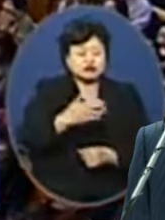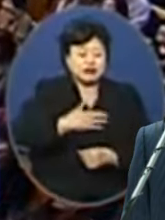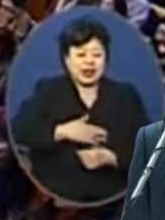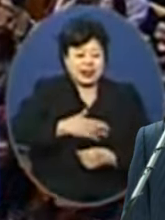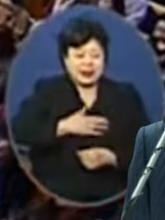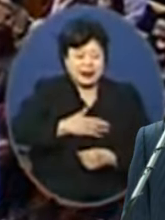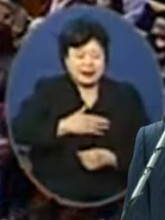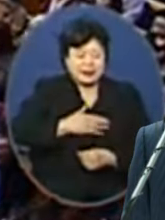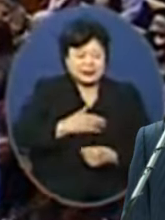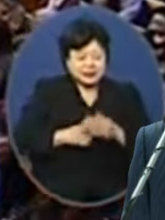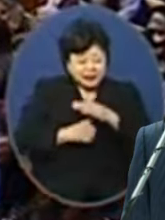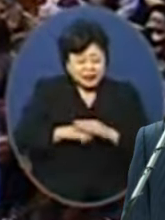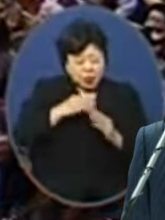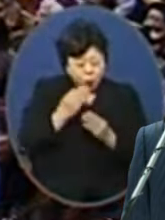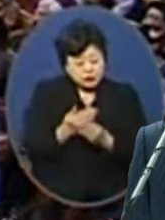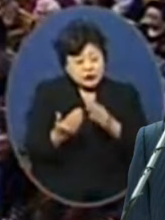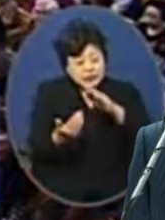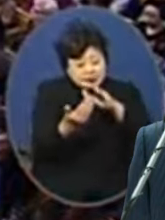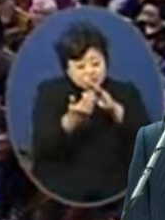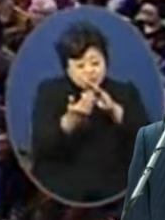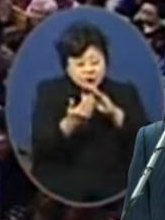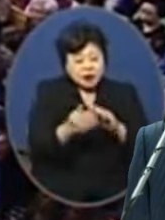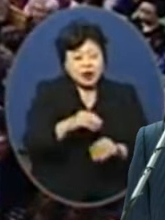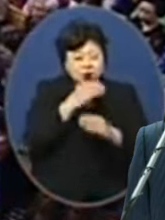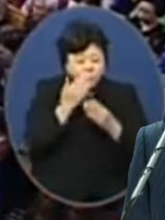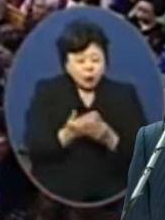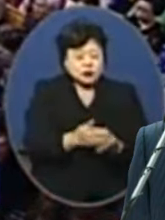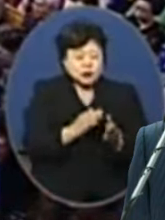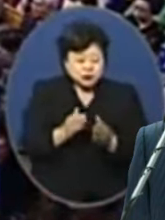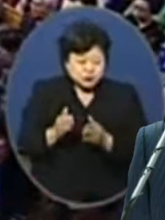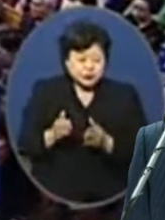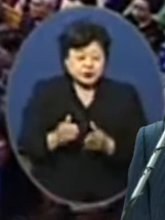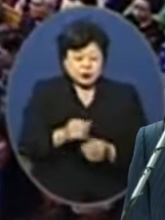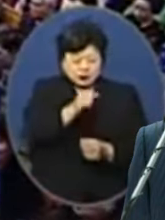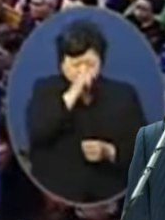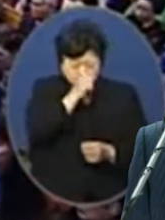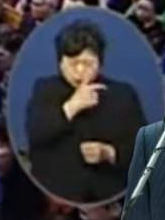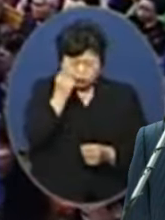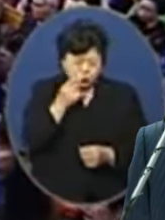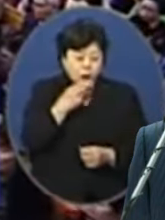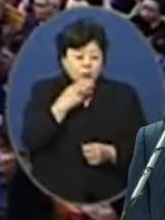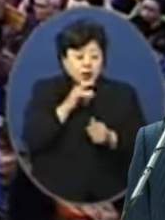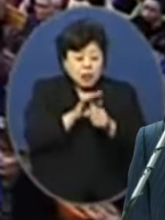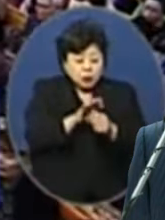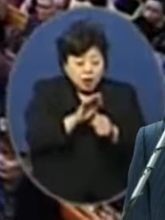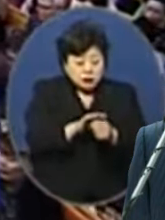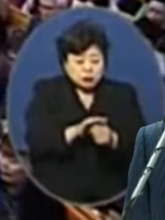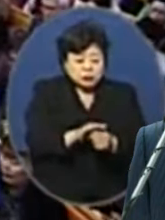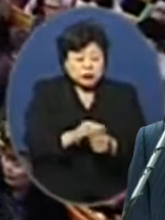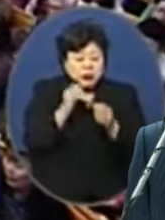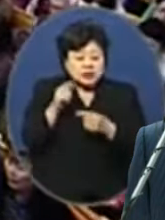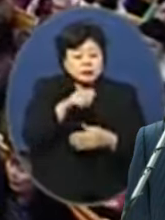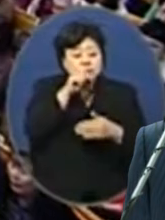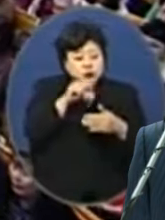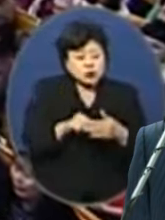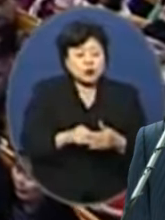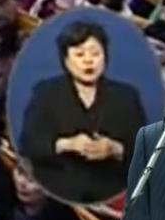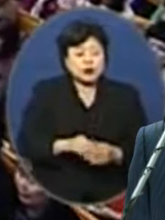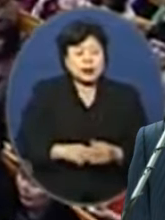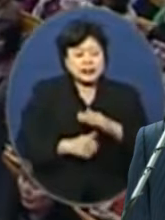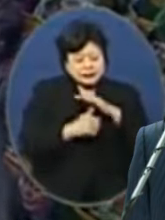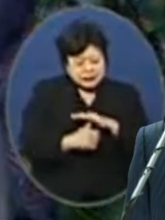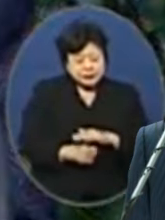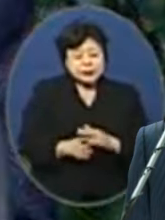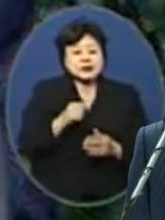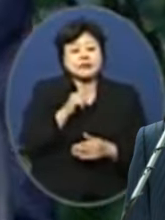알 를 히이라이는 너희로 온전하고 구비하여 조 부족함이 없게 하리 우리 삶에 참는